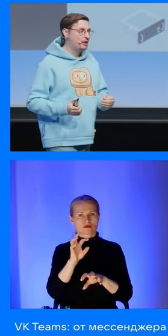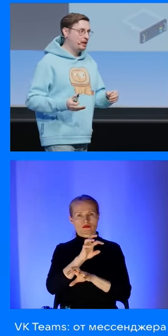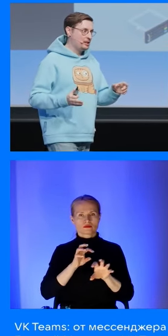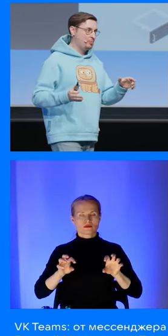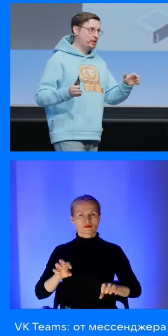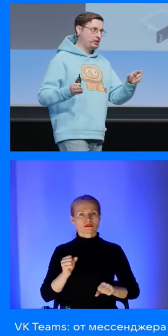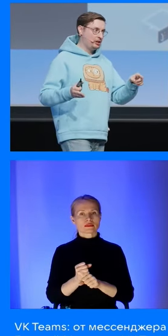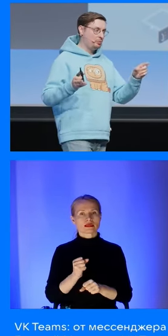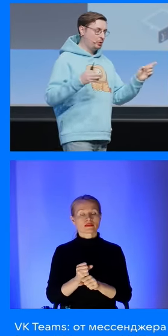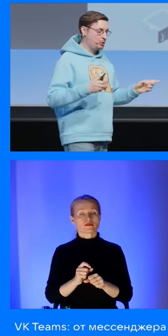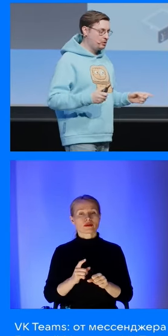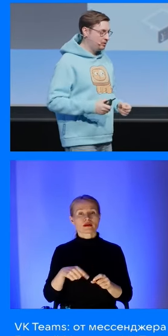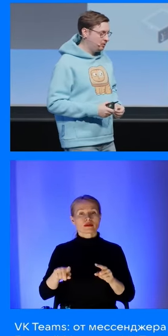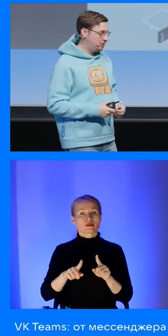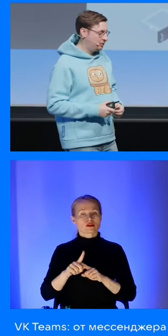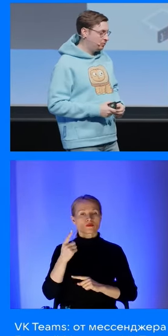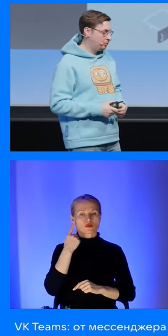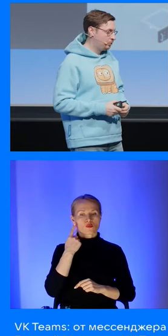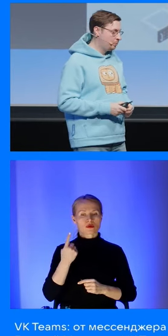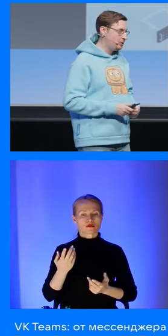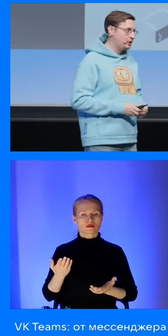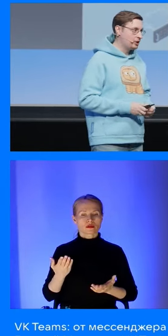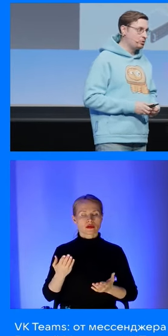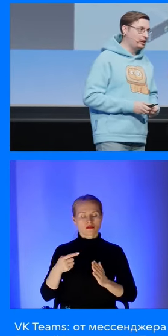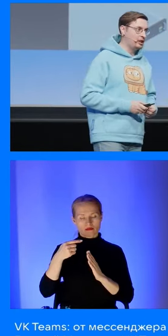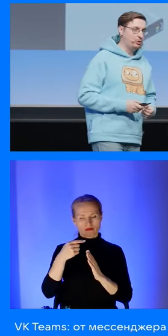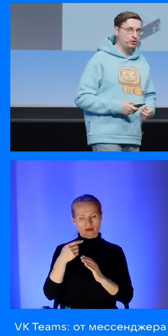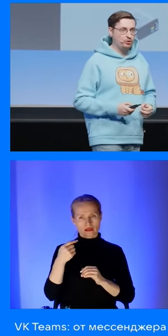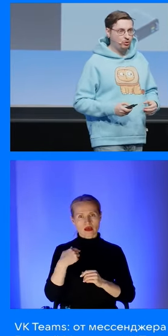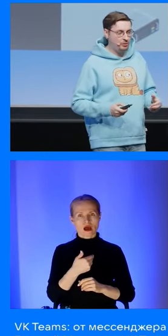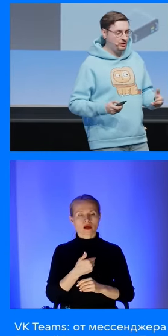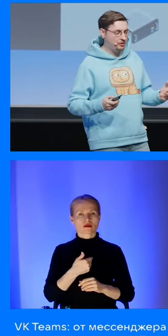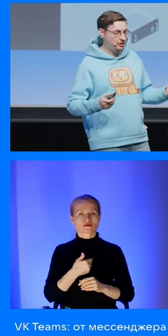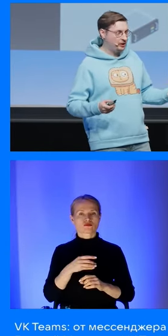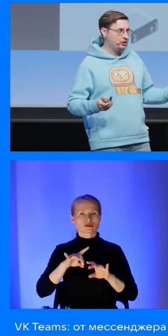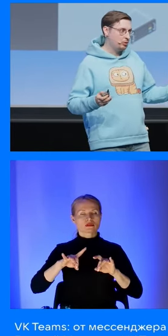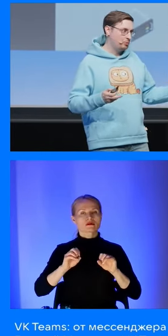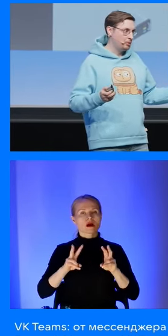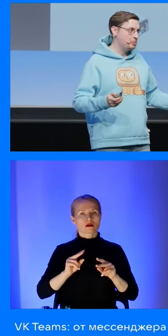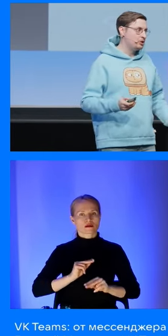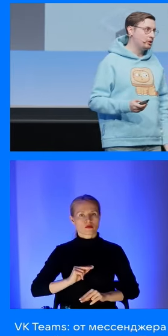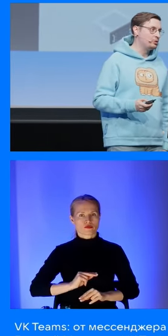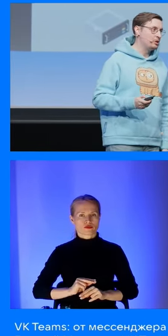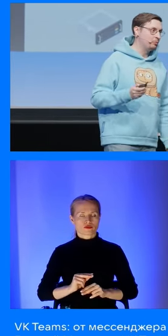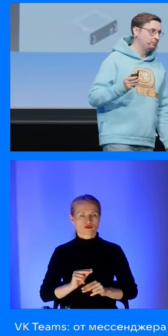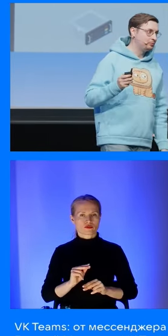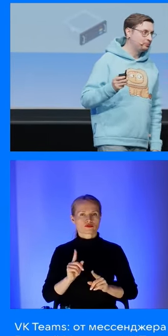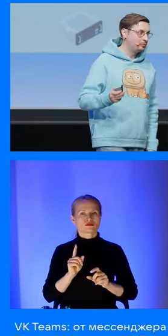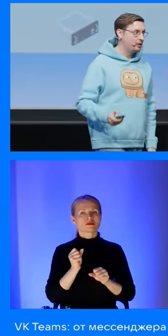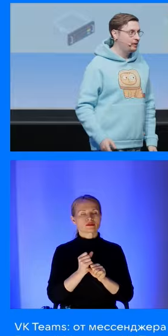подумать. А сам для начала погружусь вглубь и расскажу, как это работает, что мы сделали, чтобы обеспечить такую